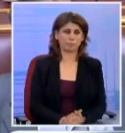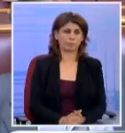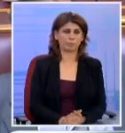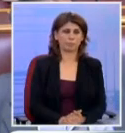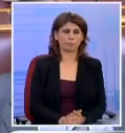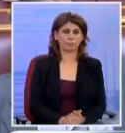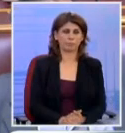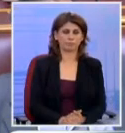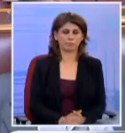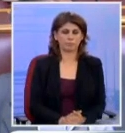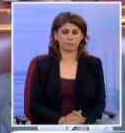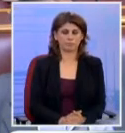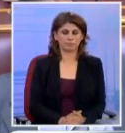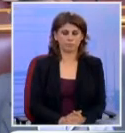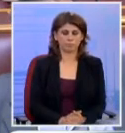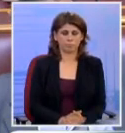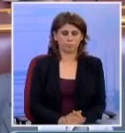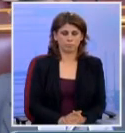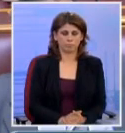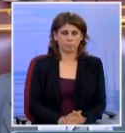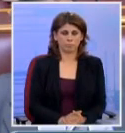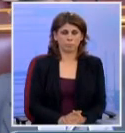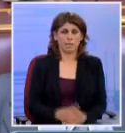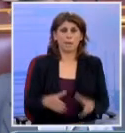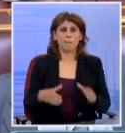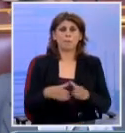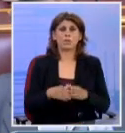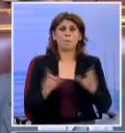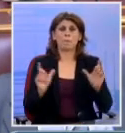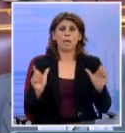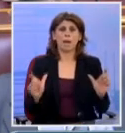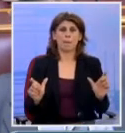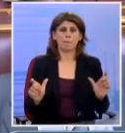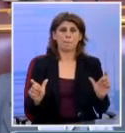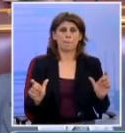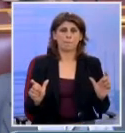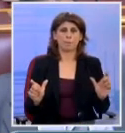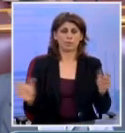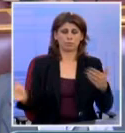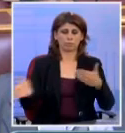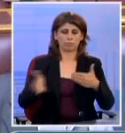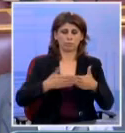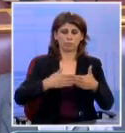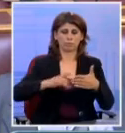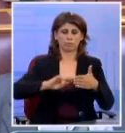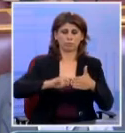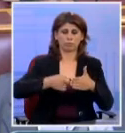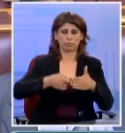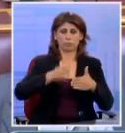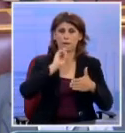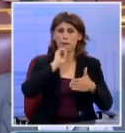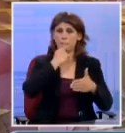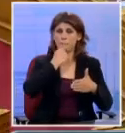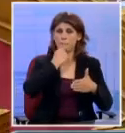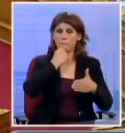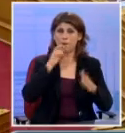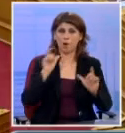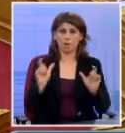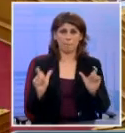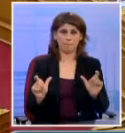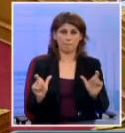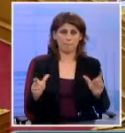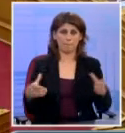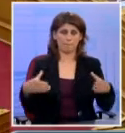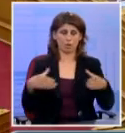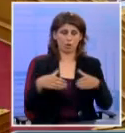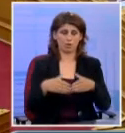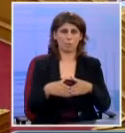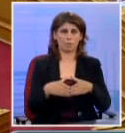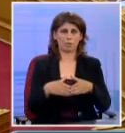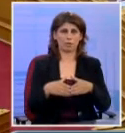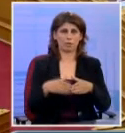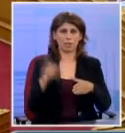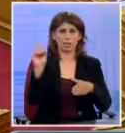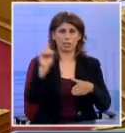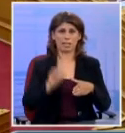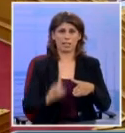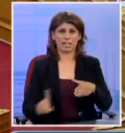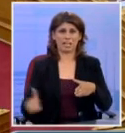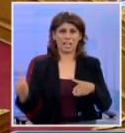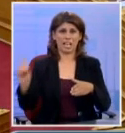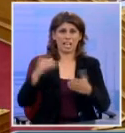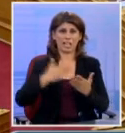για τα... η Επιτροπή Άμυνας και κλεισμένων των θυρών και απόρριτη επιτροπή σε κυριακάτικη